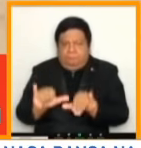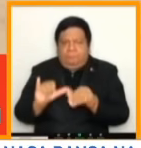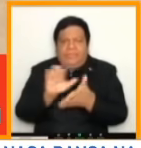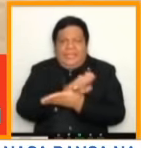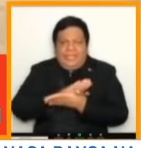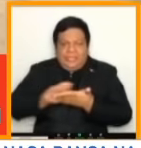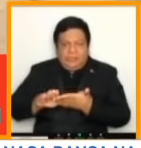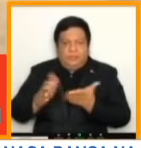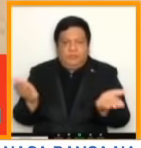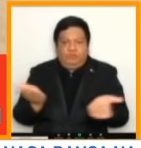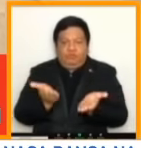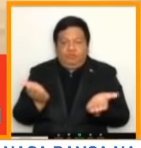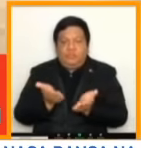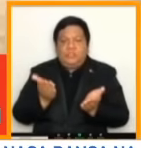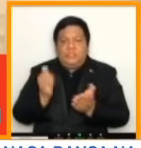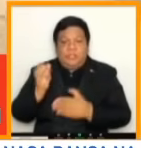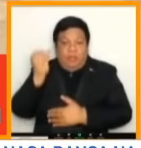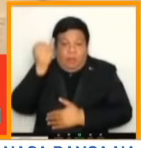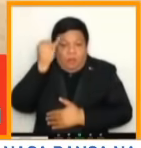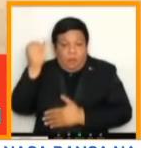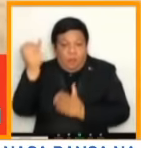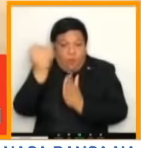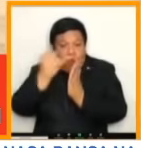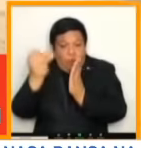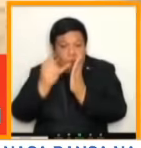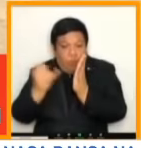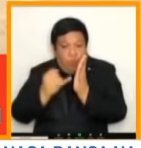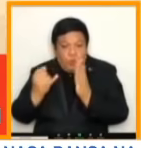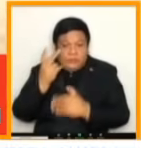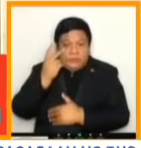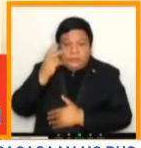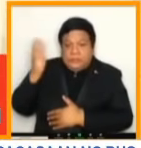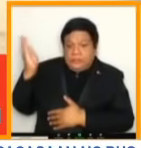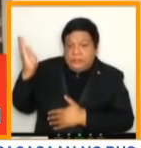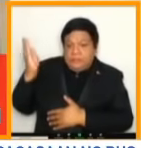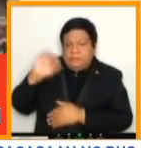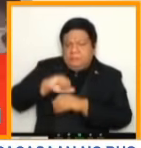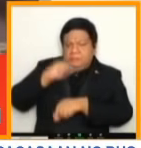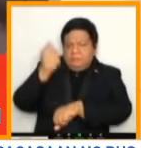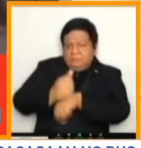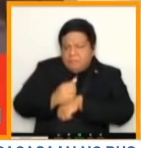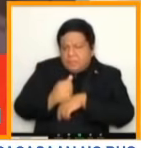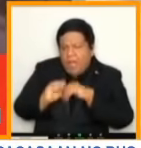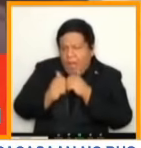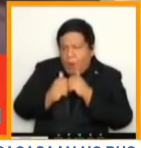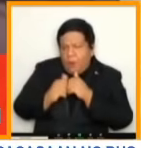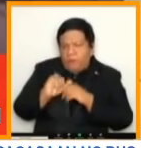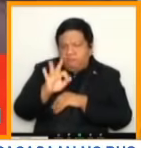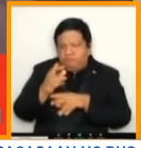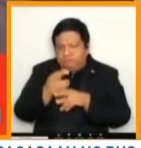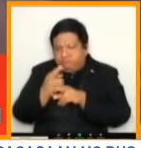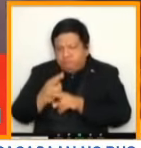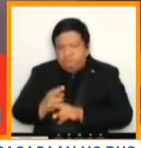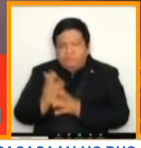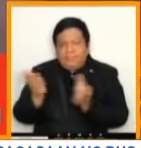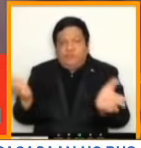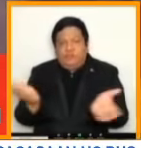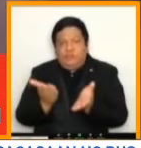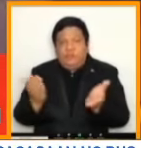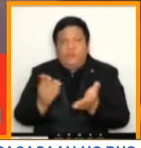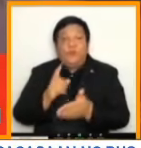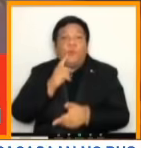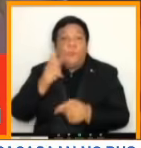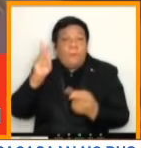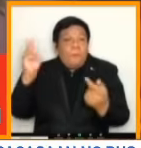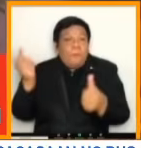mga concept drawings na mangyayari kapag maayos na yung motorcycle flyby dito. Again, ang pangunahin niyang